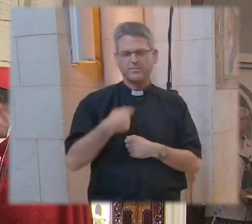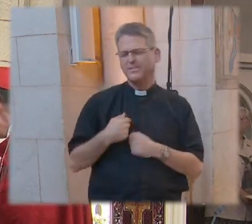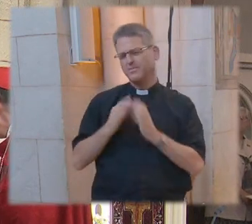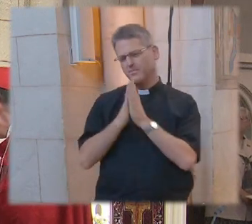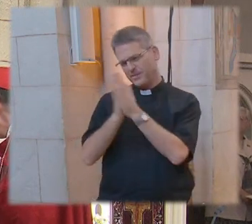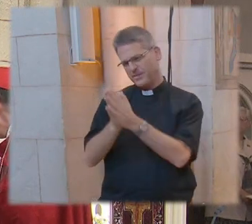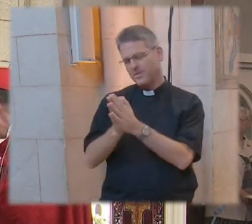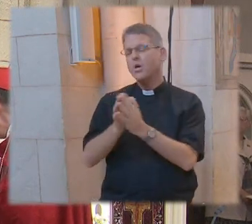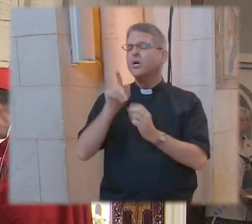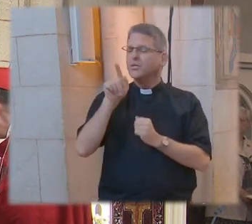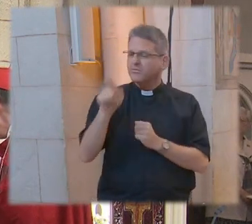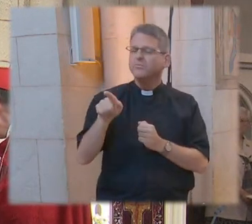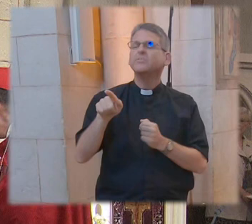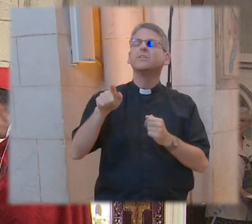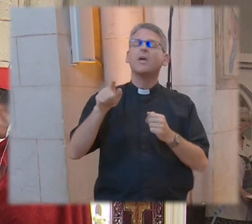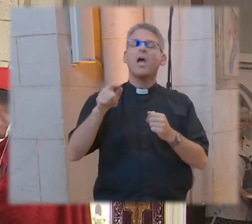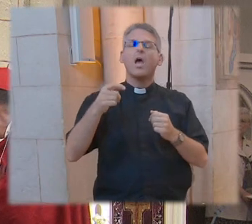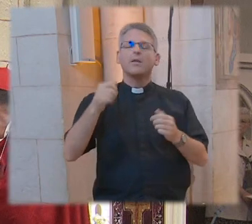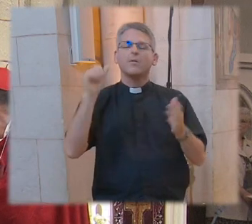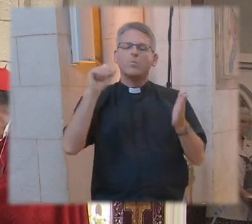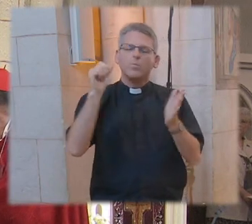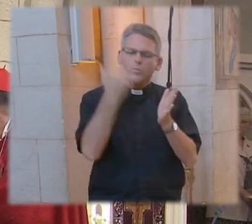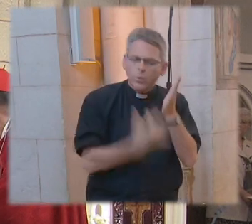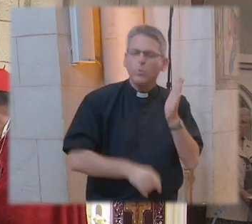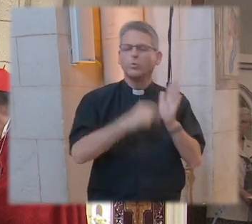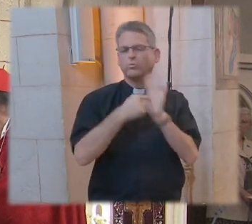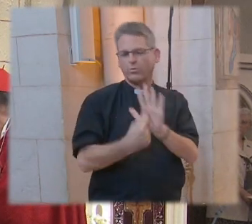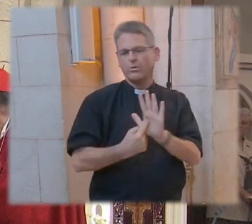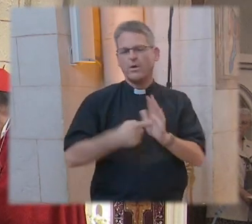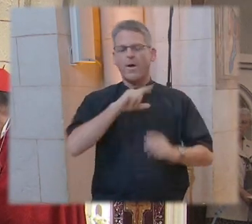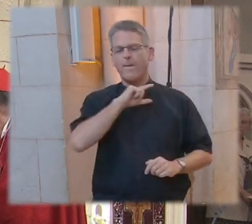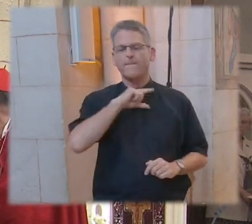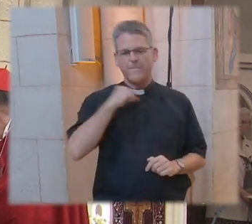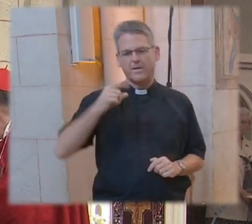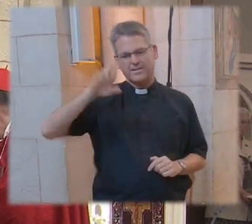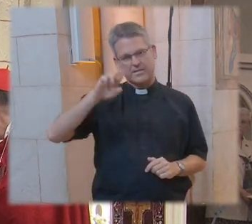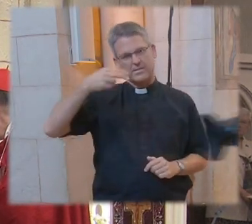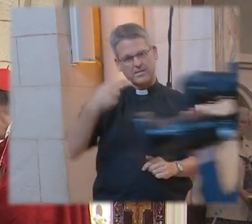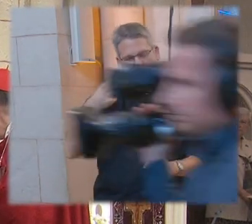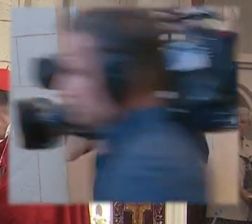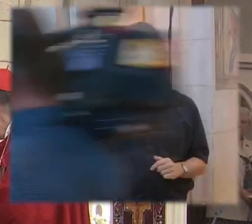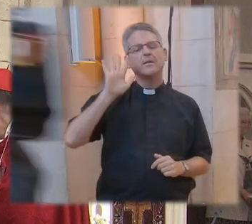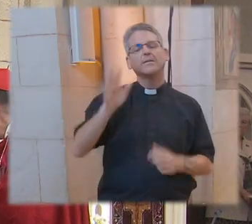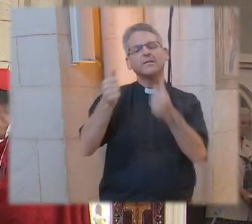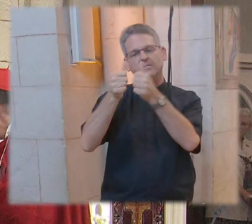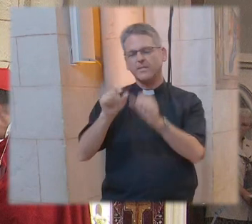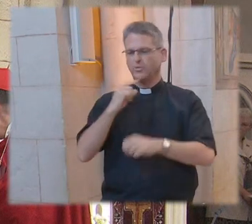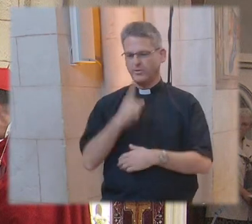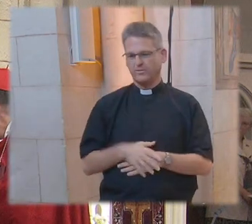um die Seligsprechung des Märtyrers Pater Richard Henkes und darf